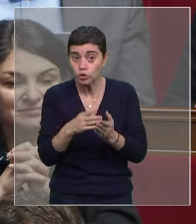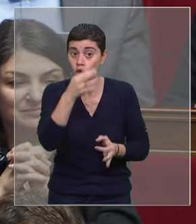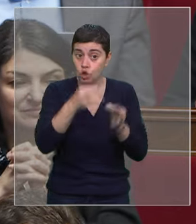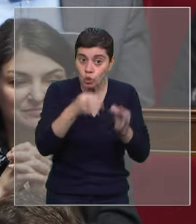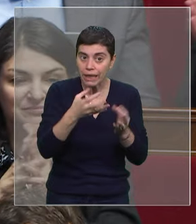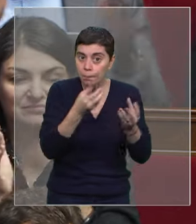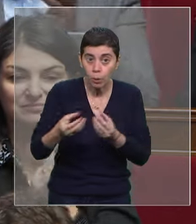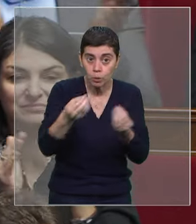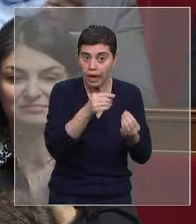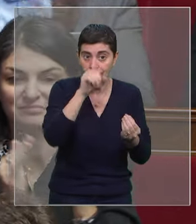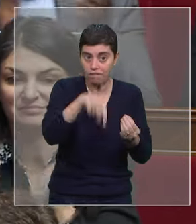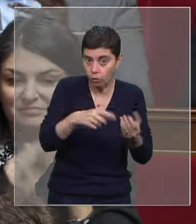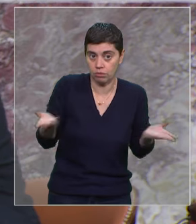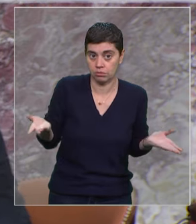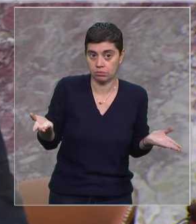répondre devant le peuple.